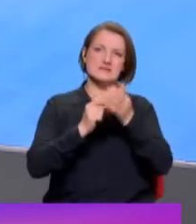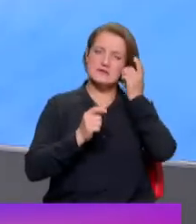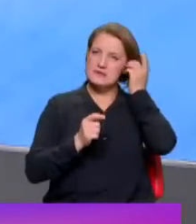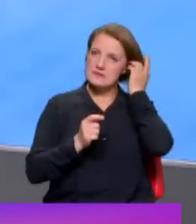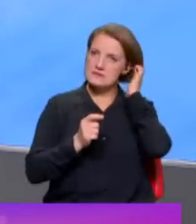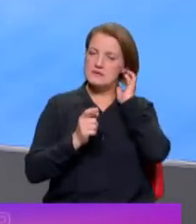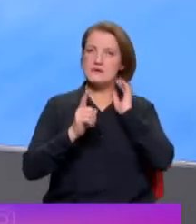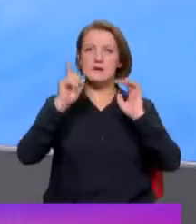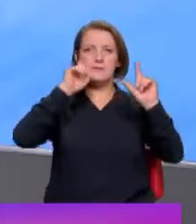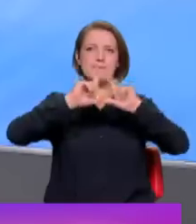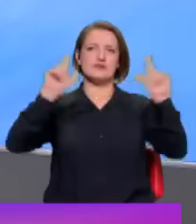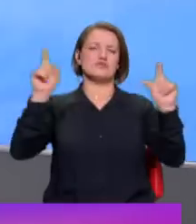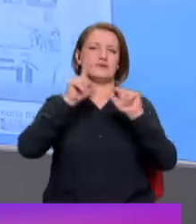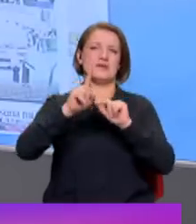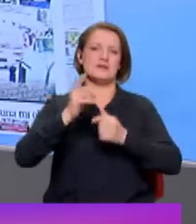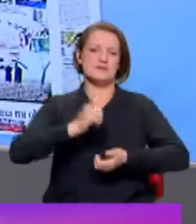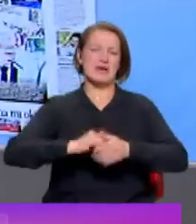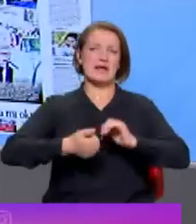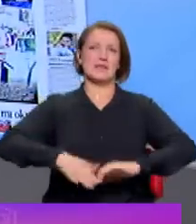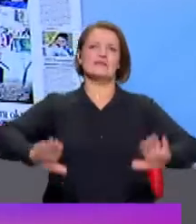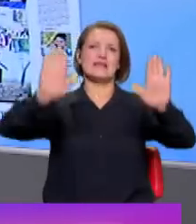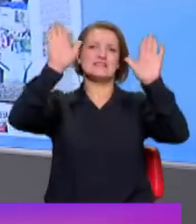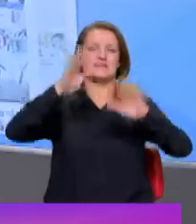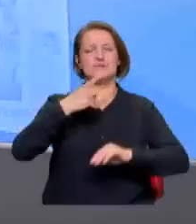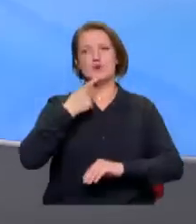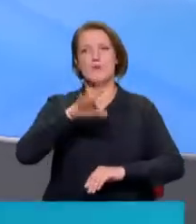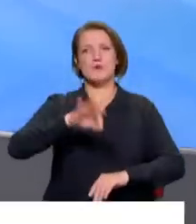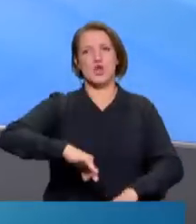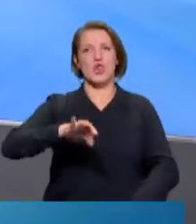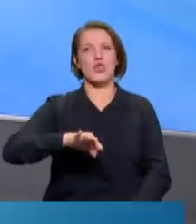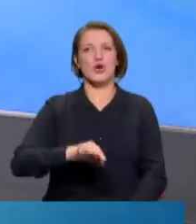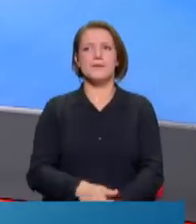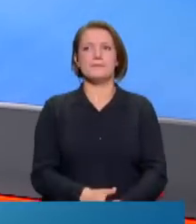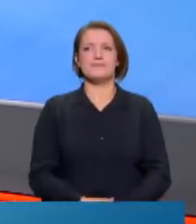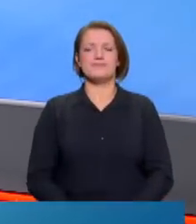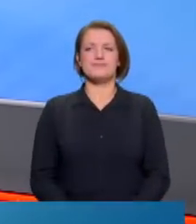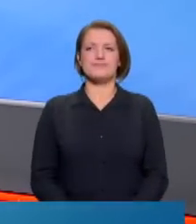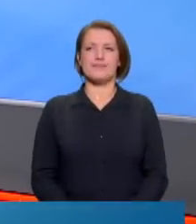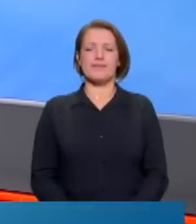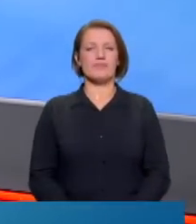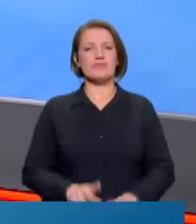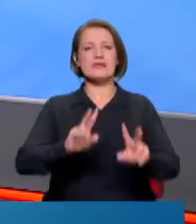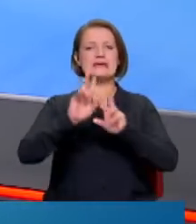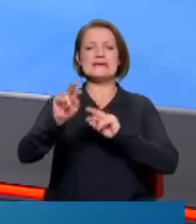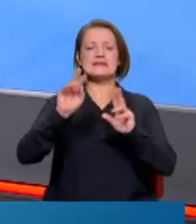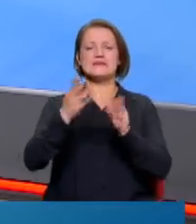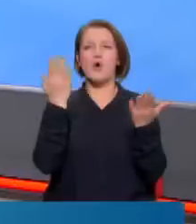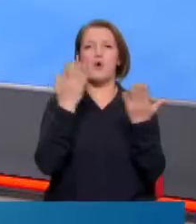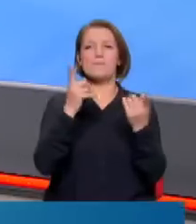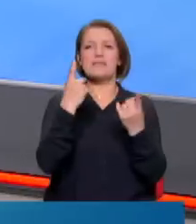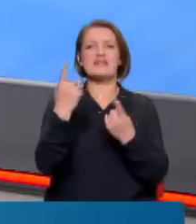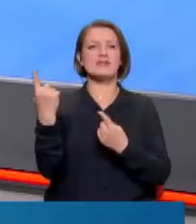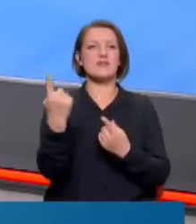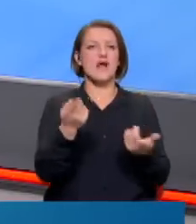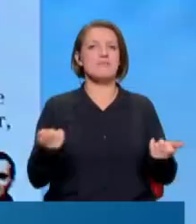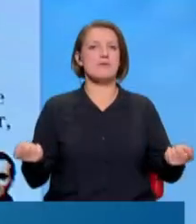Gazetesi de manşetten tarikata teslim diyor bugün Eee yatılı okullar birb kapatılıyor